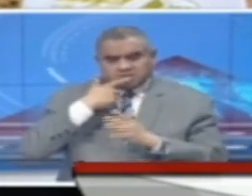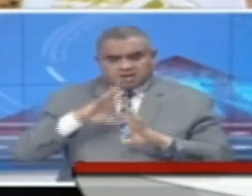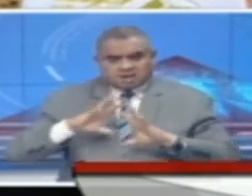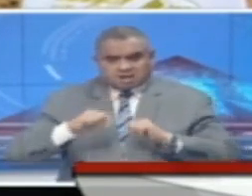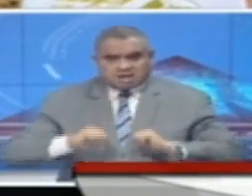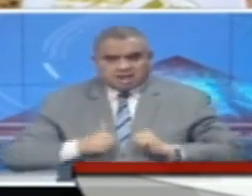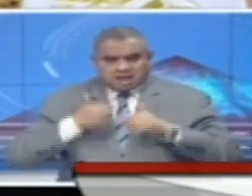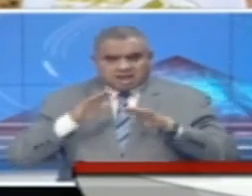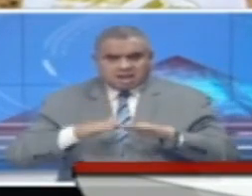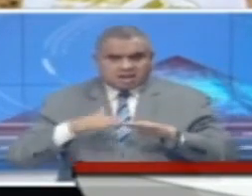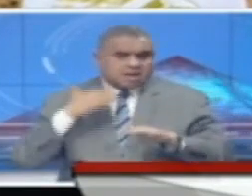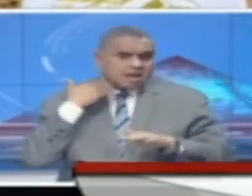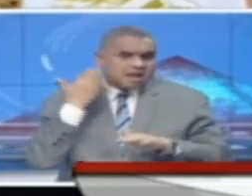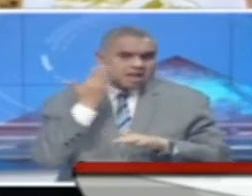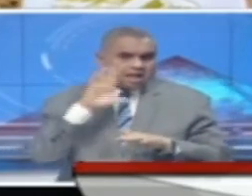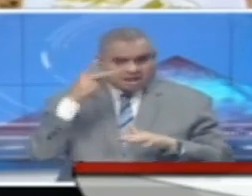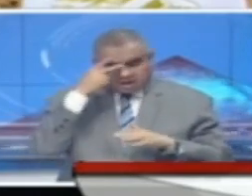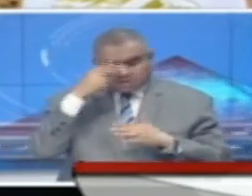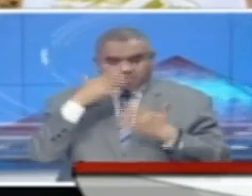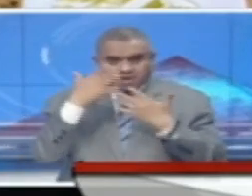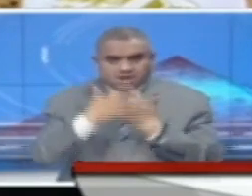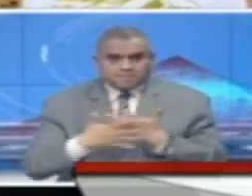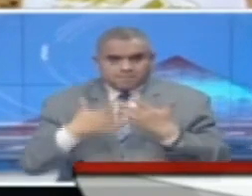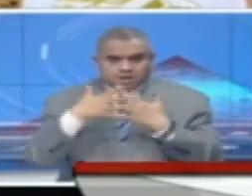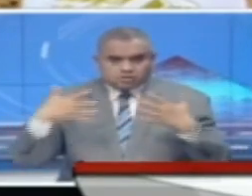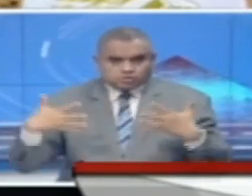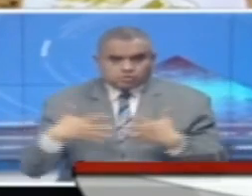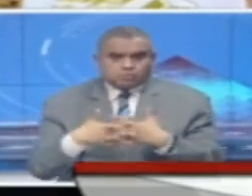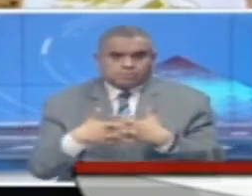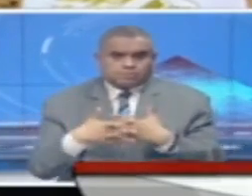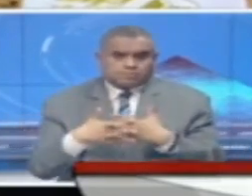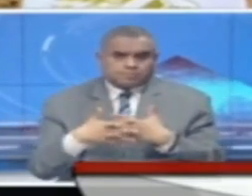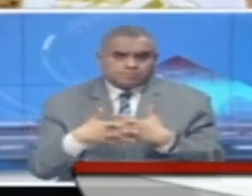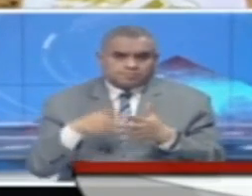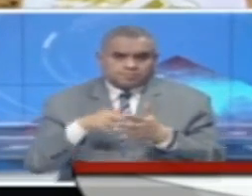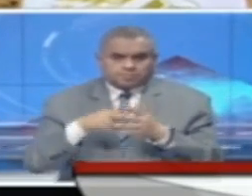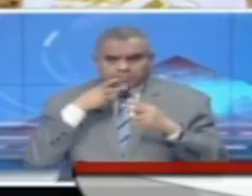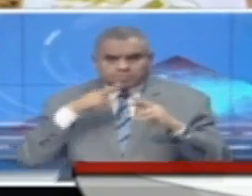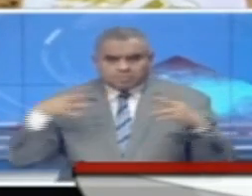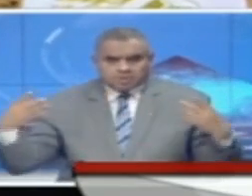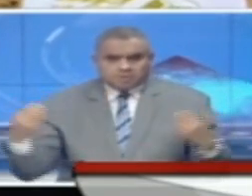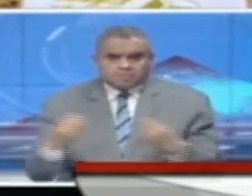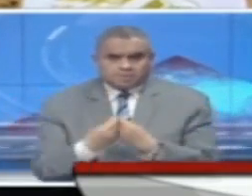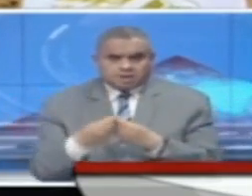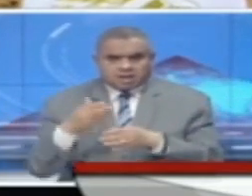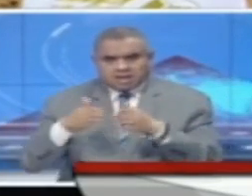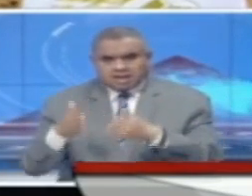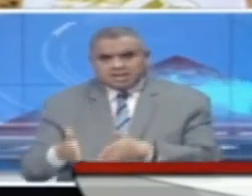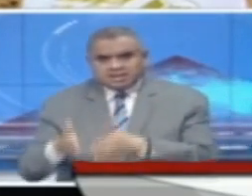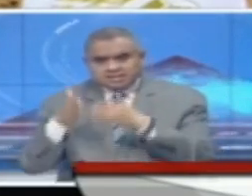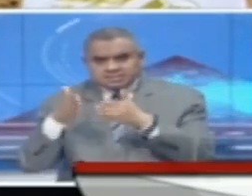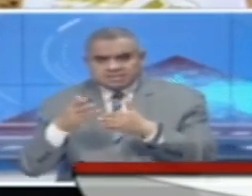مشروع حياة كريمة، الدولة شغالة في كافة الاتجاهات، سواء الإسكان